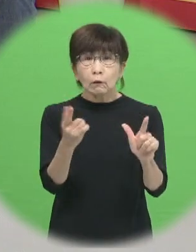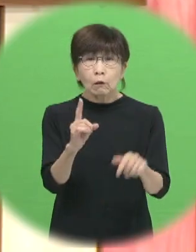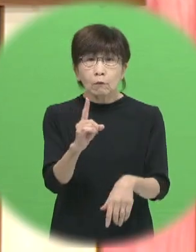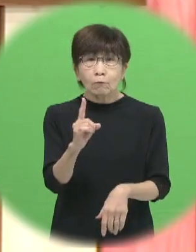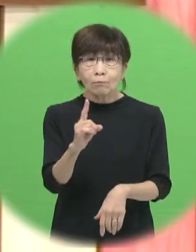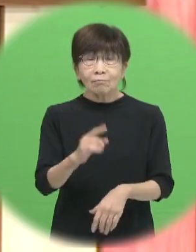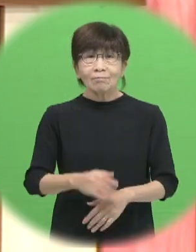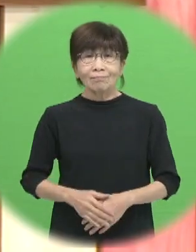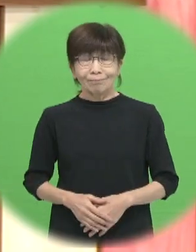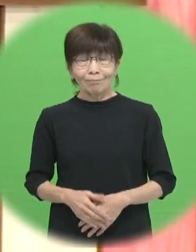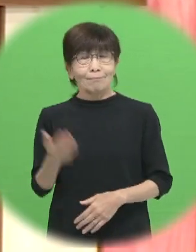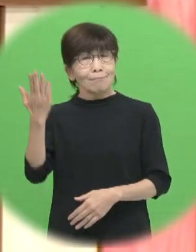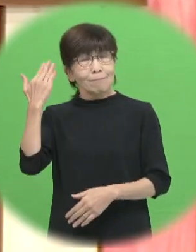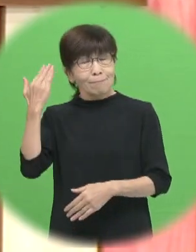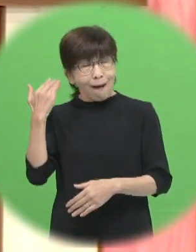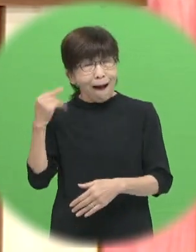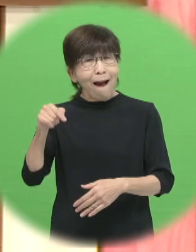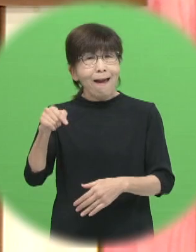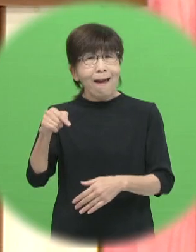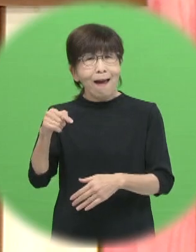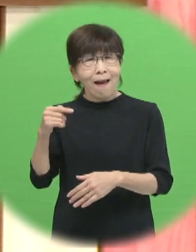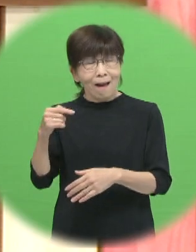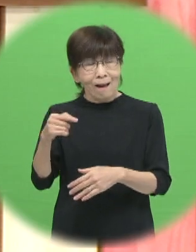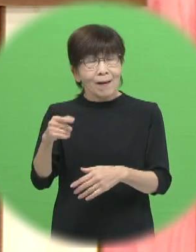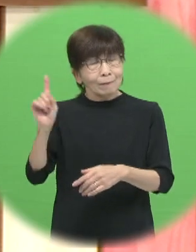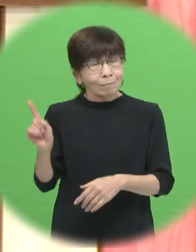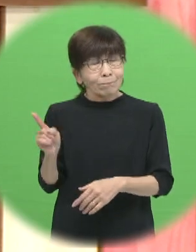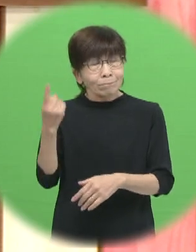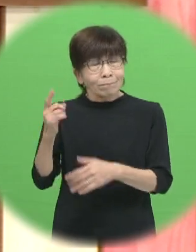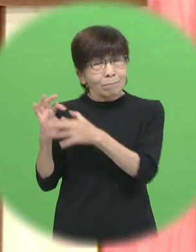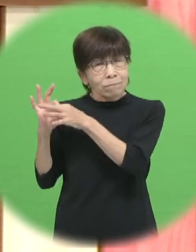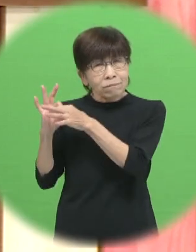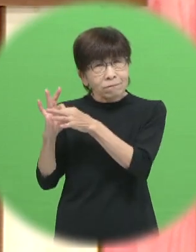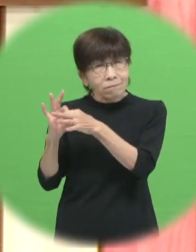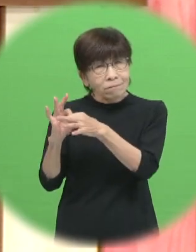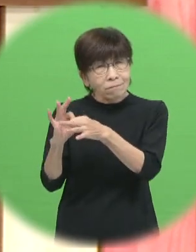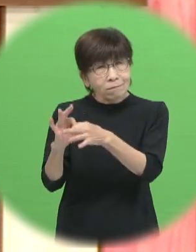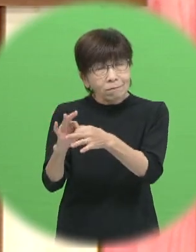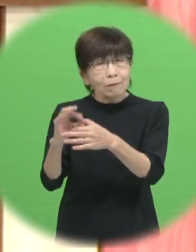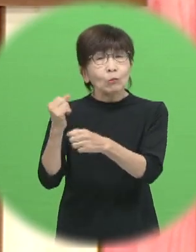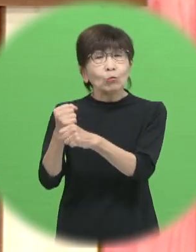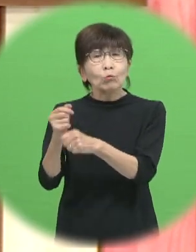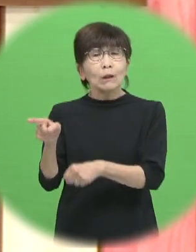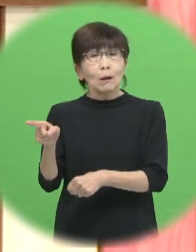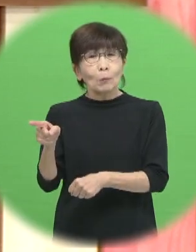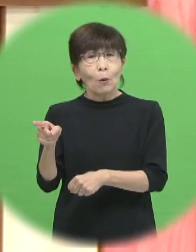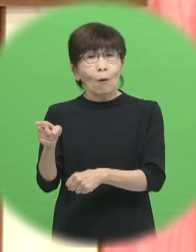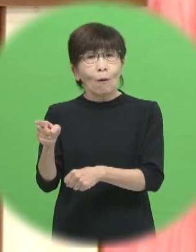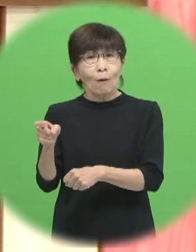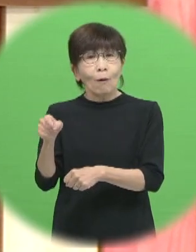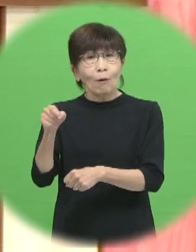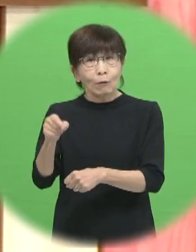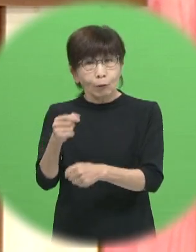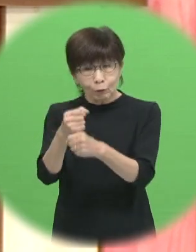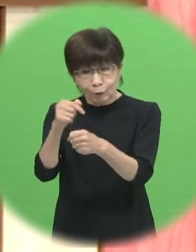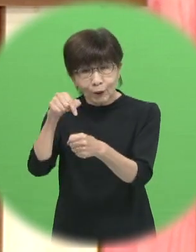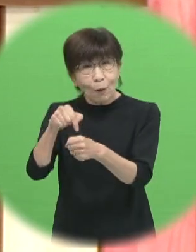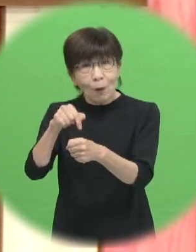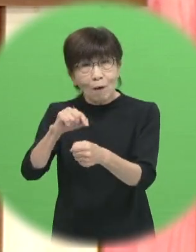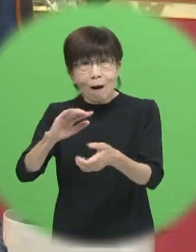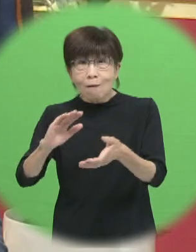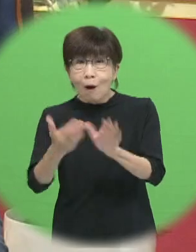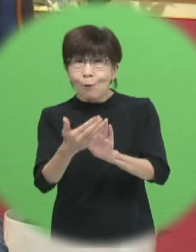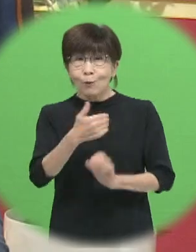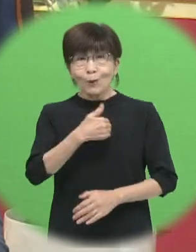どはこれまでの社会が作ってきたものです。だから作られたものだったら変えることができるわけです